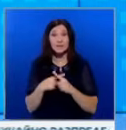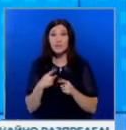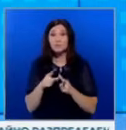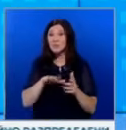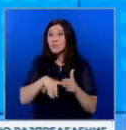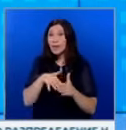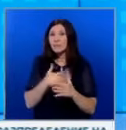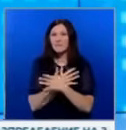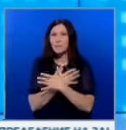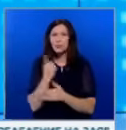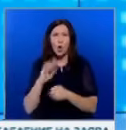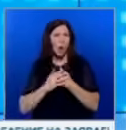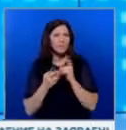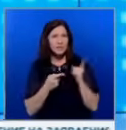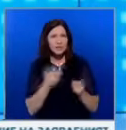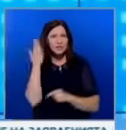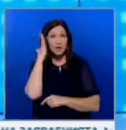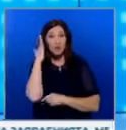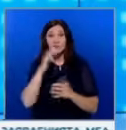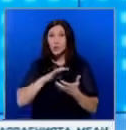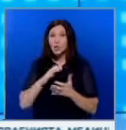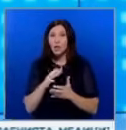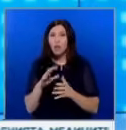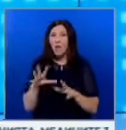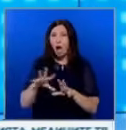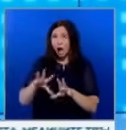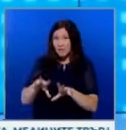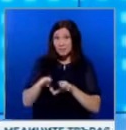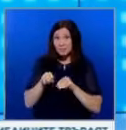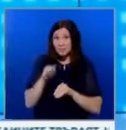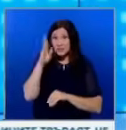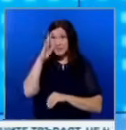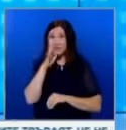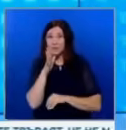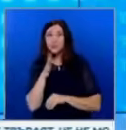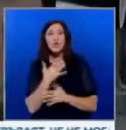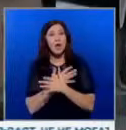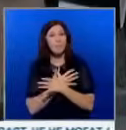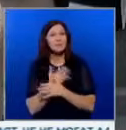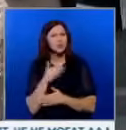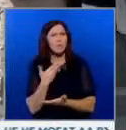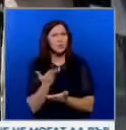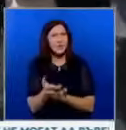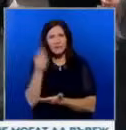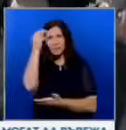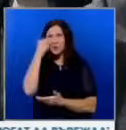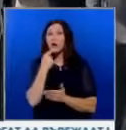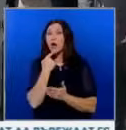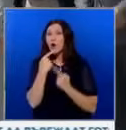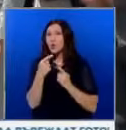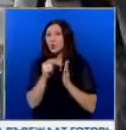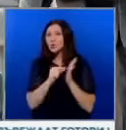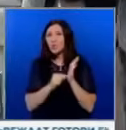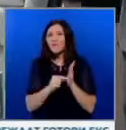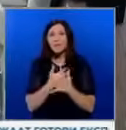намесва и Албания. Той обвини страната ни в политика на асимилация и в Северна Македония и в Албания. Ще постави ли България условия и на